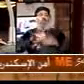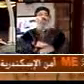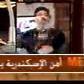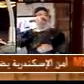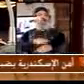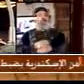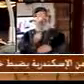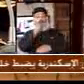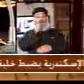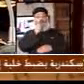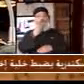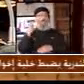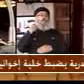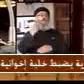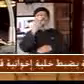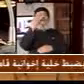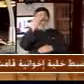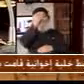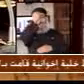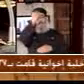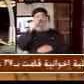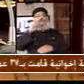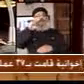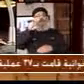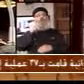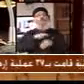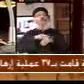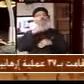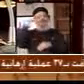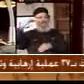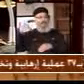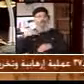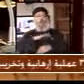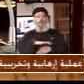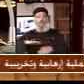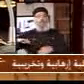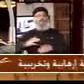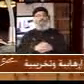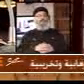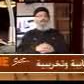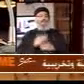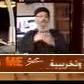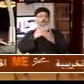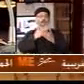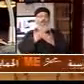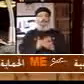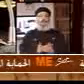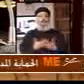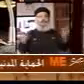والآكلون كانوا 4000 رجل ما عدا النساء والأولاد. ثم صرف